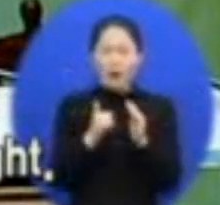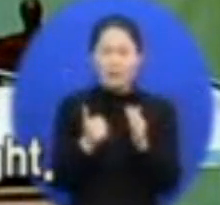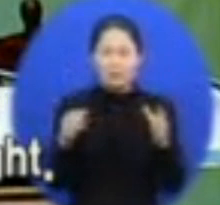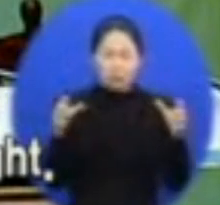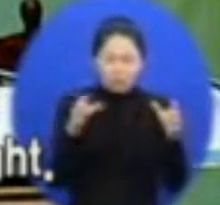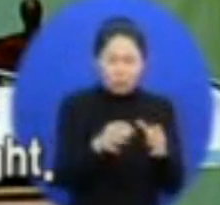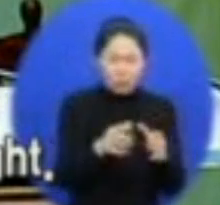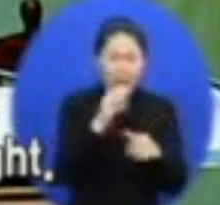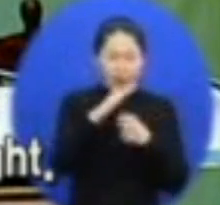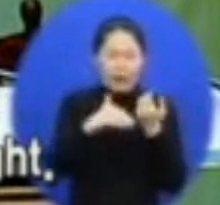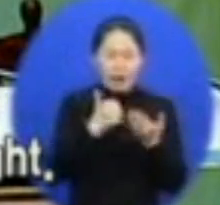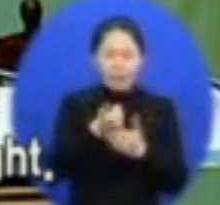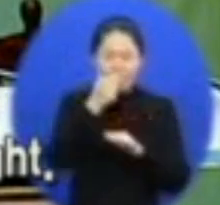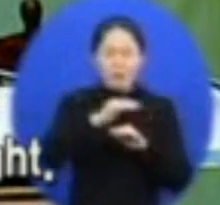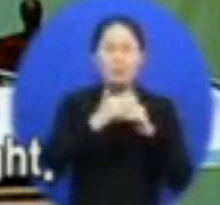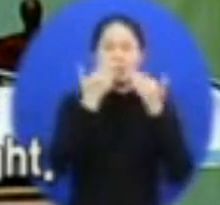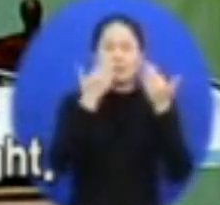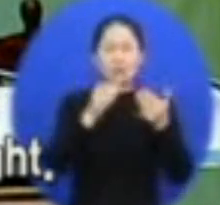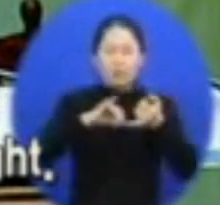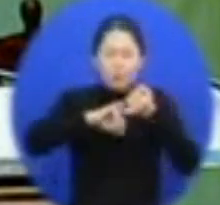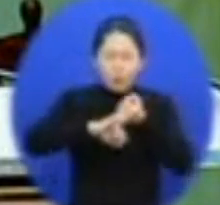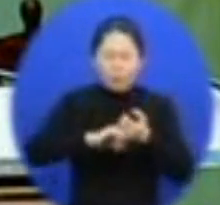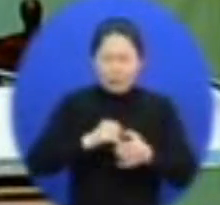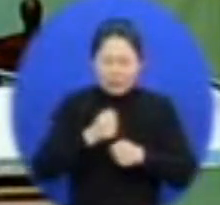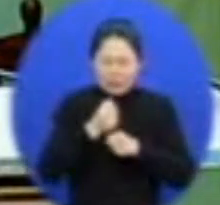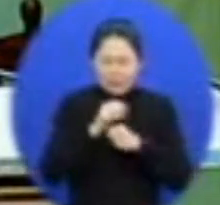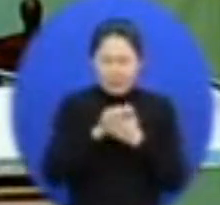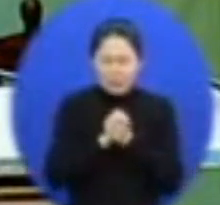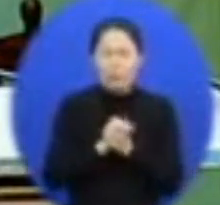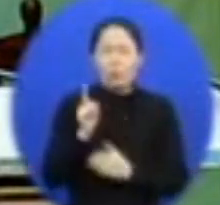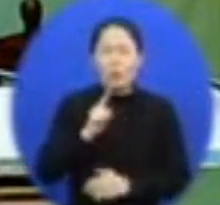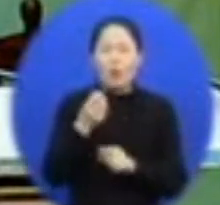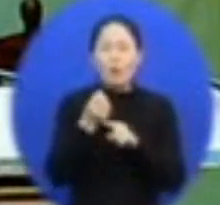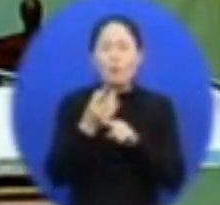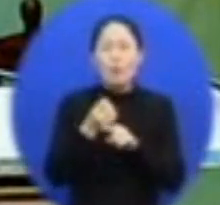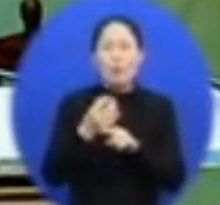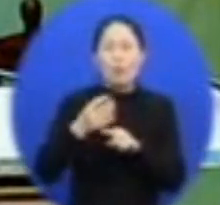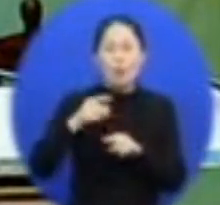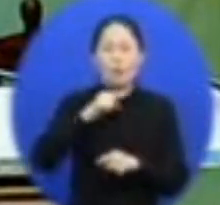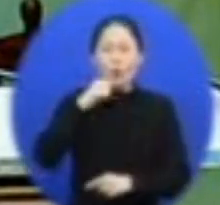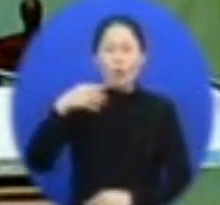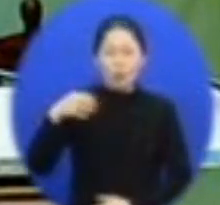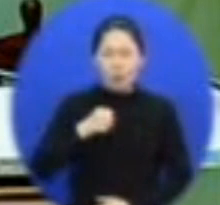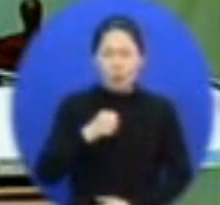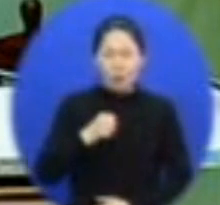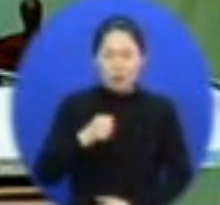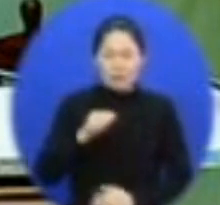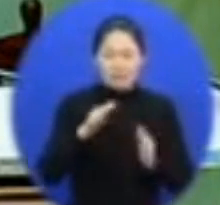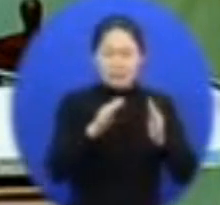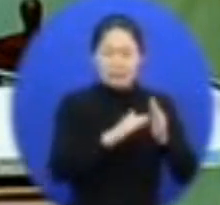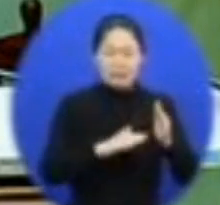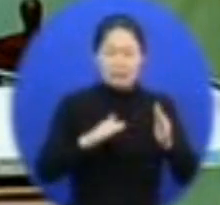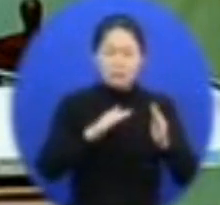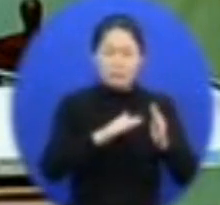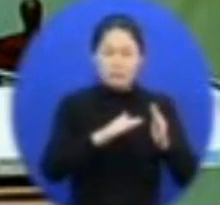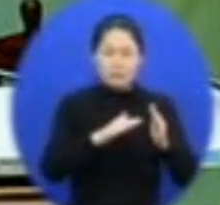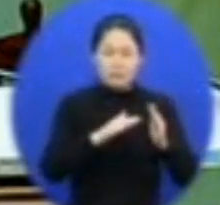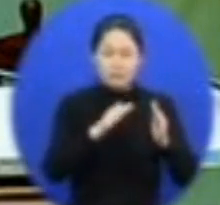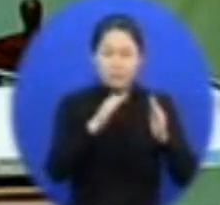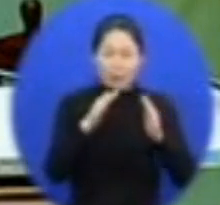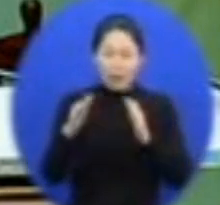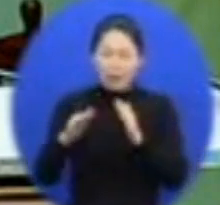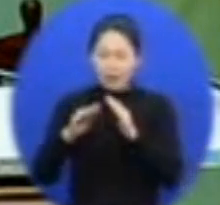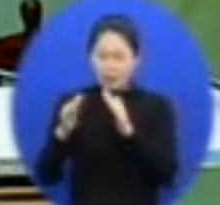예배드리고 그리고는 꼭 기도하기를 보혈로 그 집과 온 가족들을 덮는 기도를 하셨다는